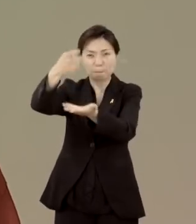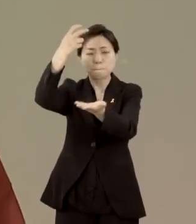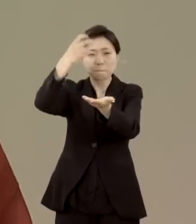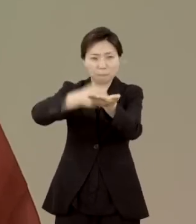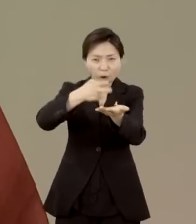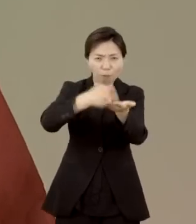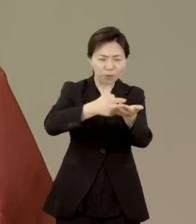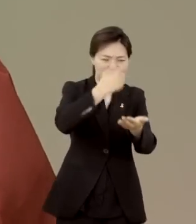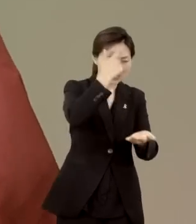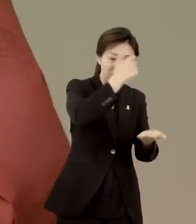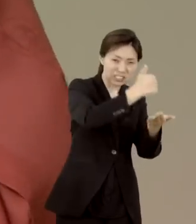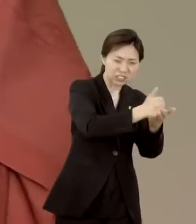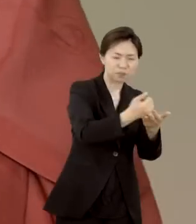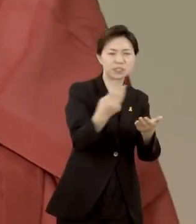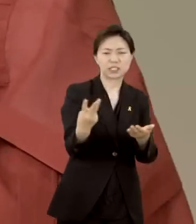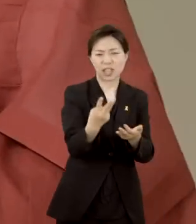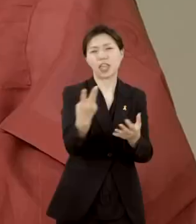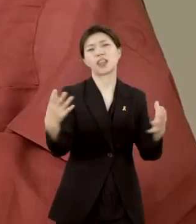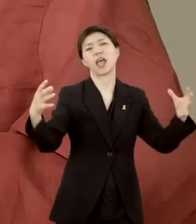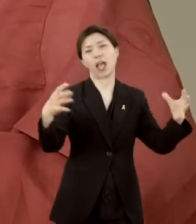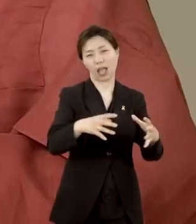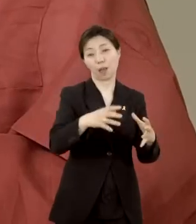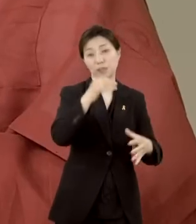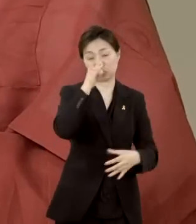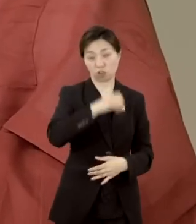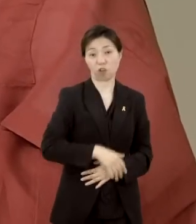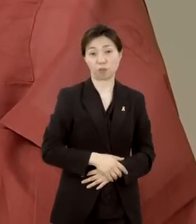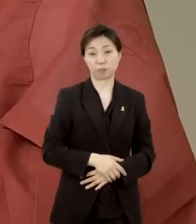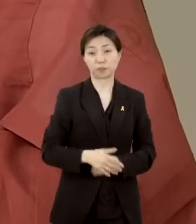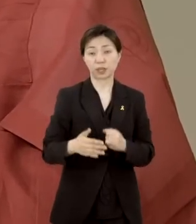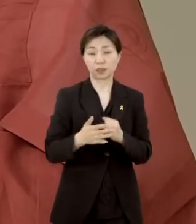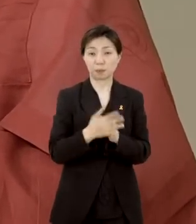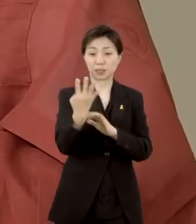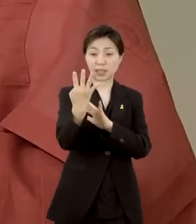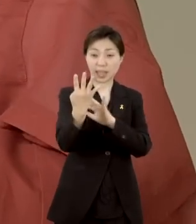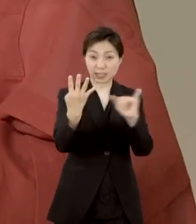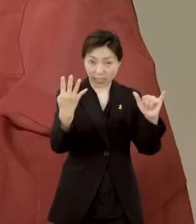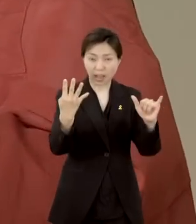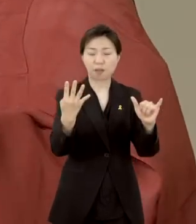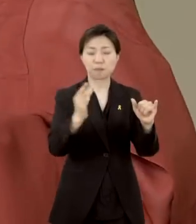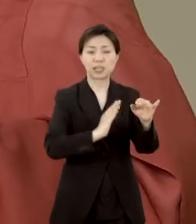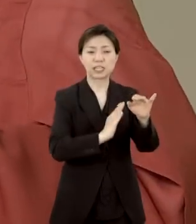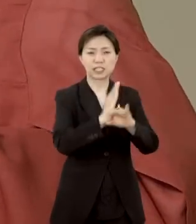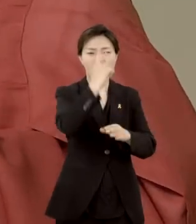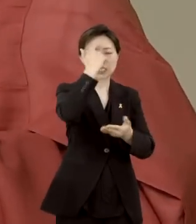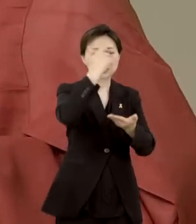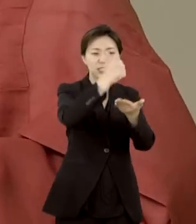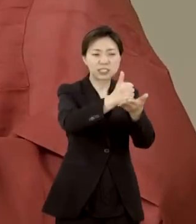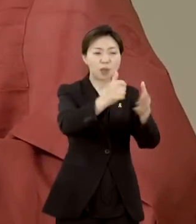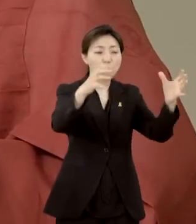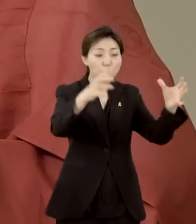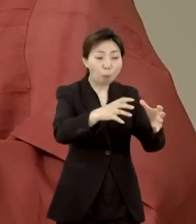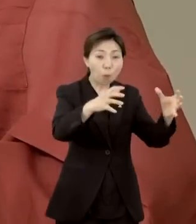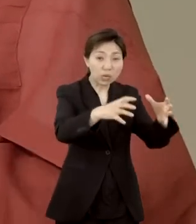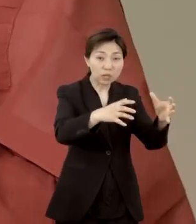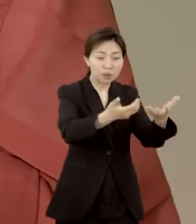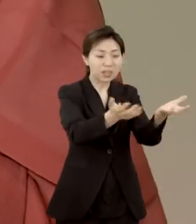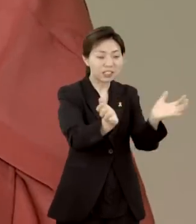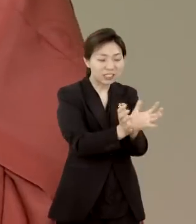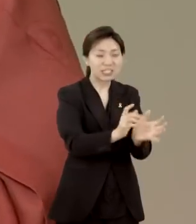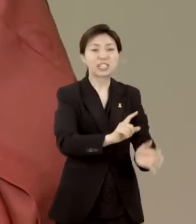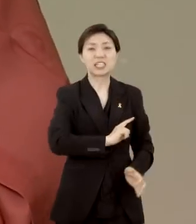대중스님들의 모임을 쓴가라고 해요 그래서 흔히 4명 이상의 스님들의 화합된